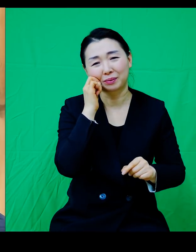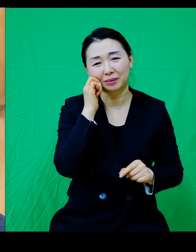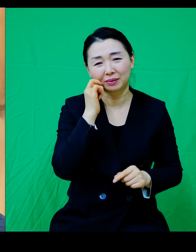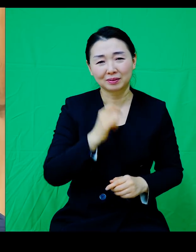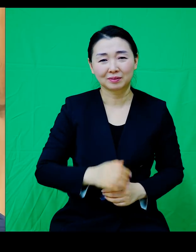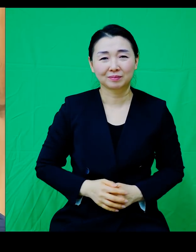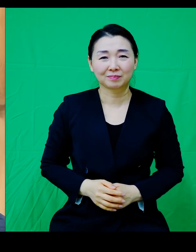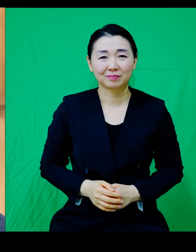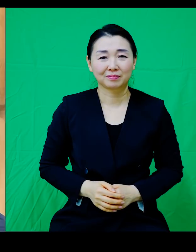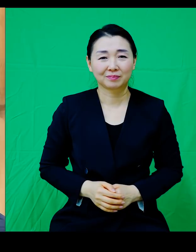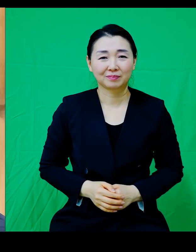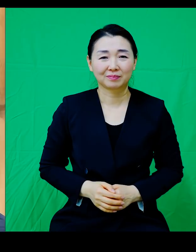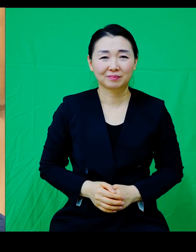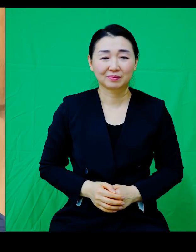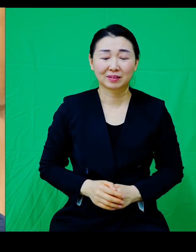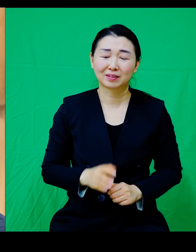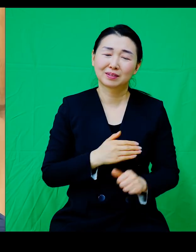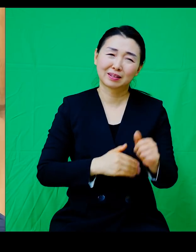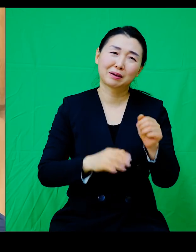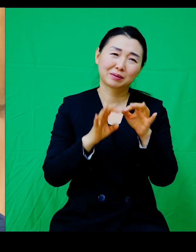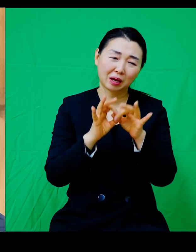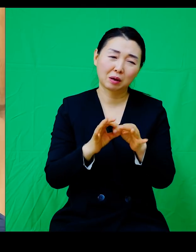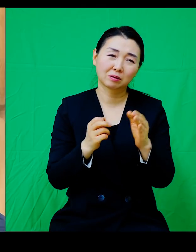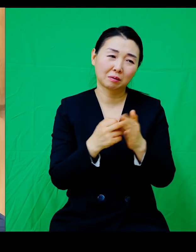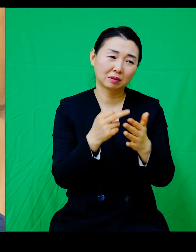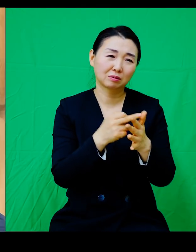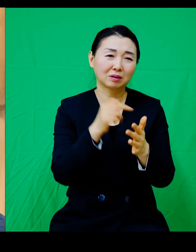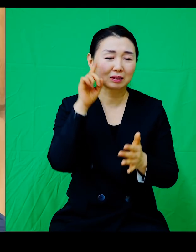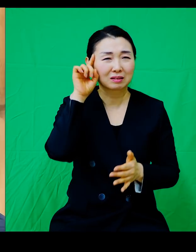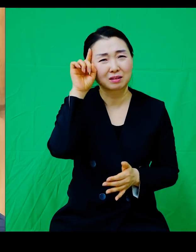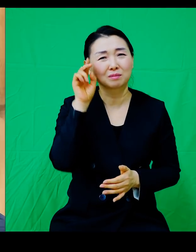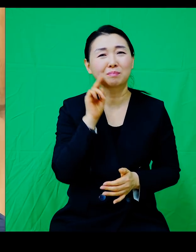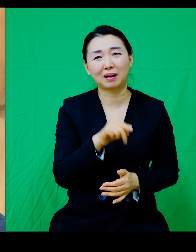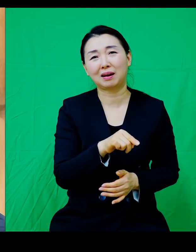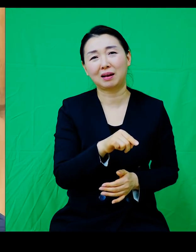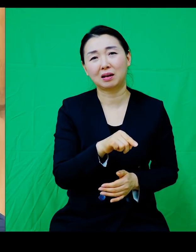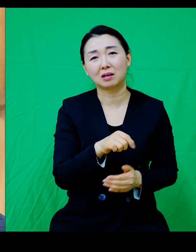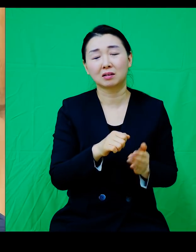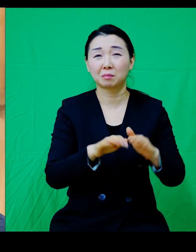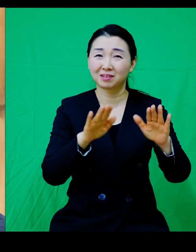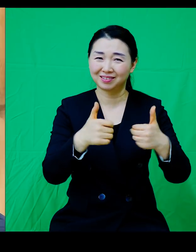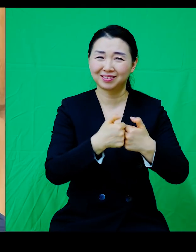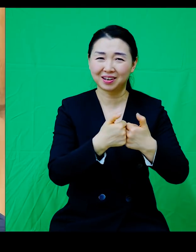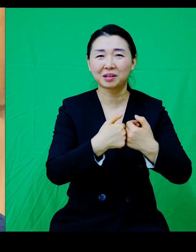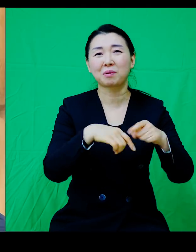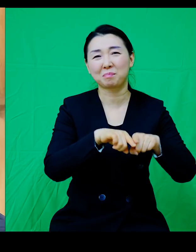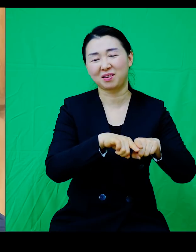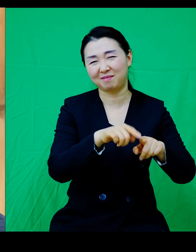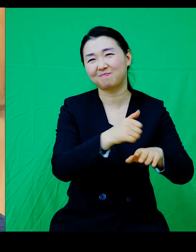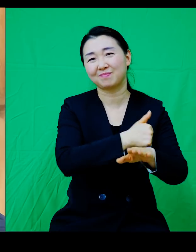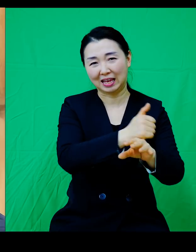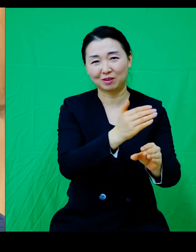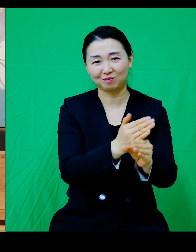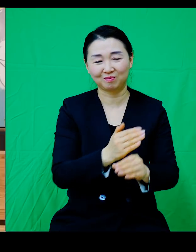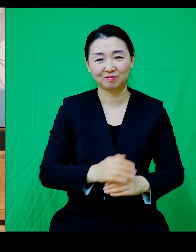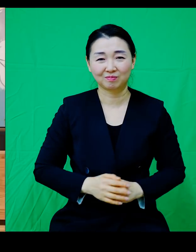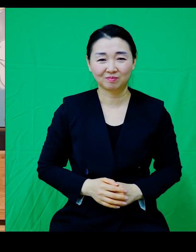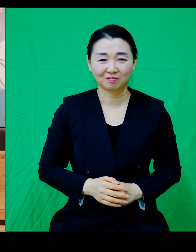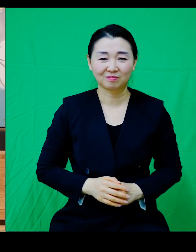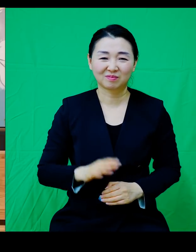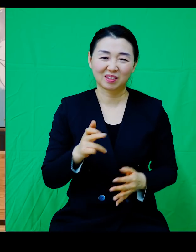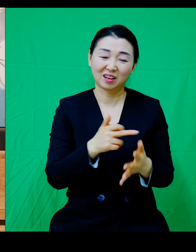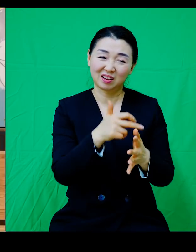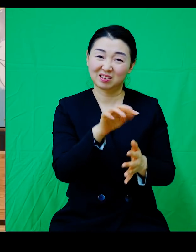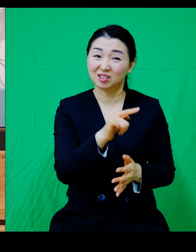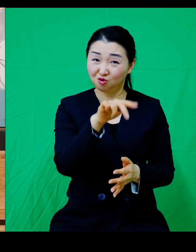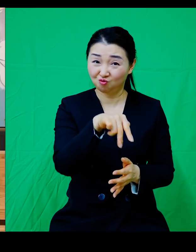그래서 그런 상황들이 계속 돼서 이제 진유가 너무 이제 스트레스가 지금 너무 심해서 같이 이제 상담을 받으러 다니고 있어요. 근데